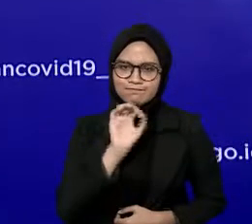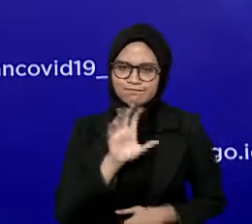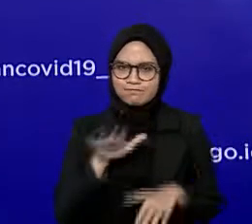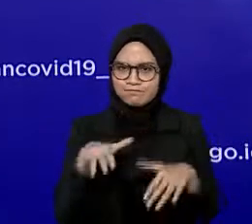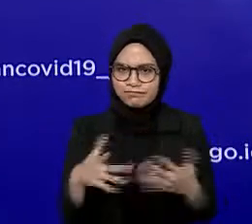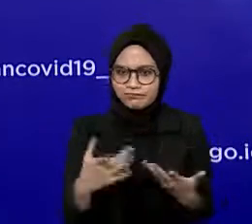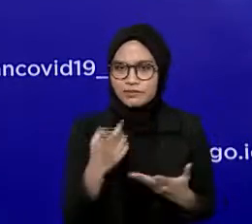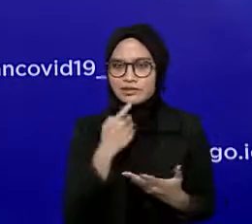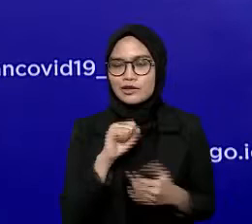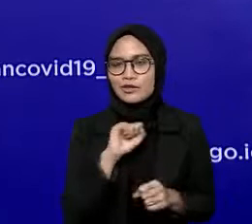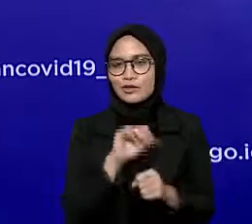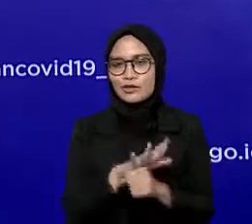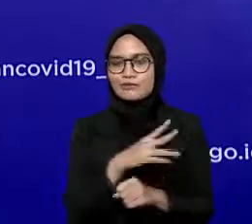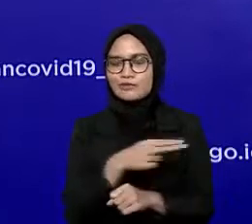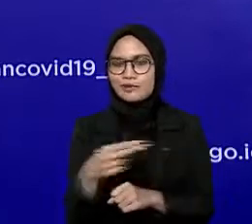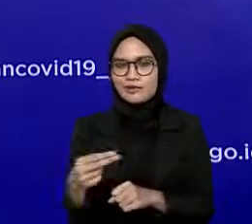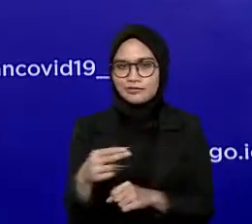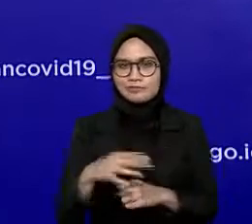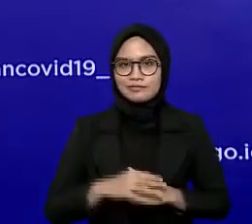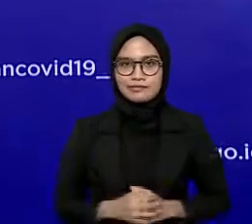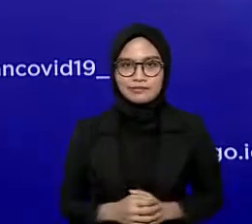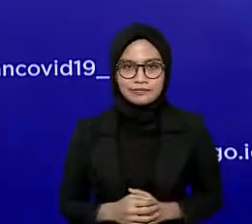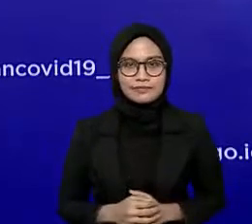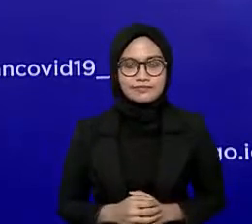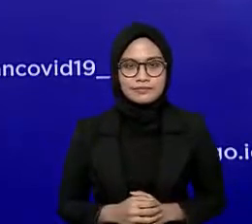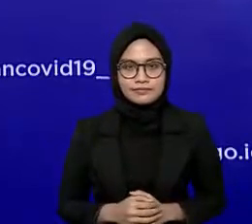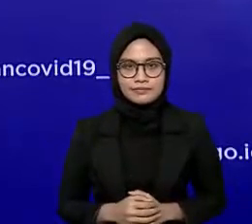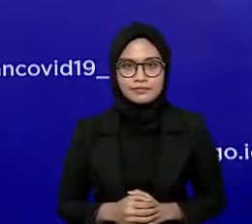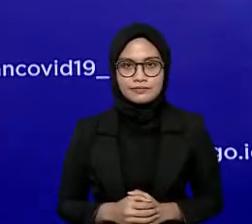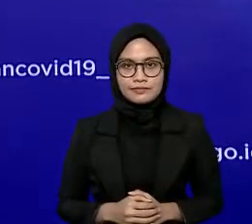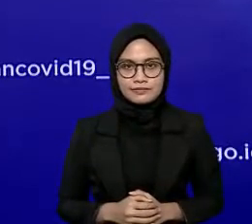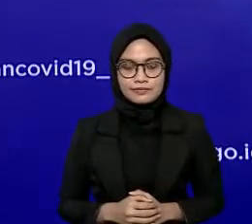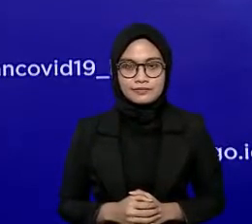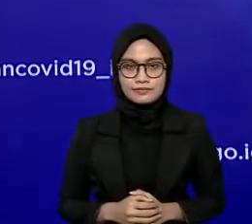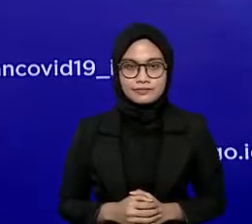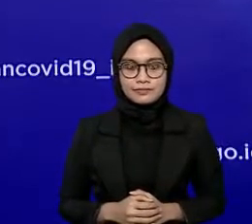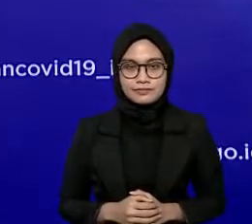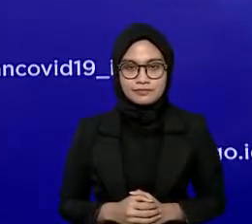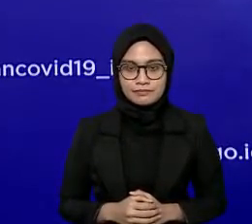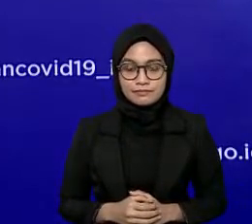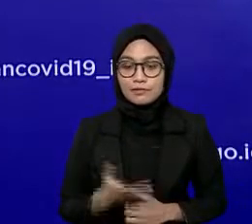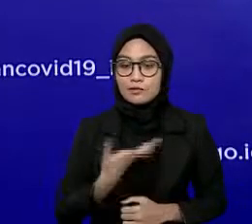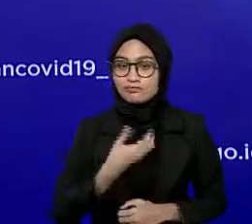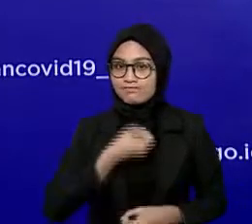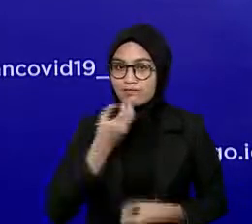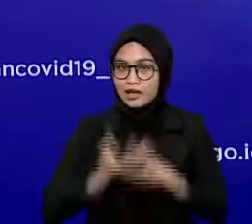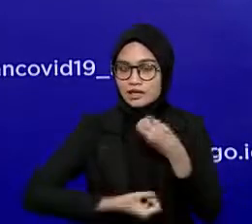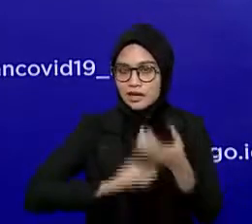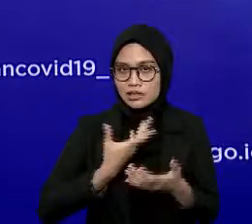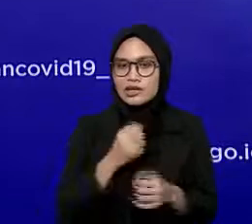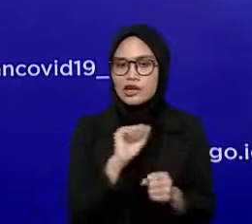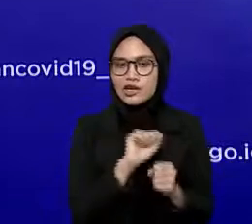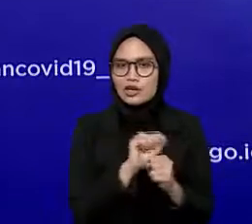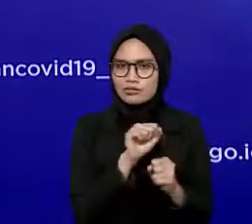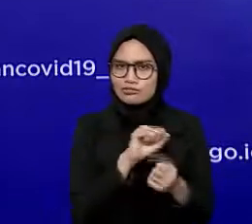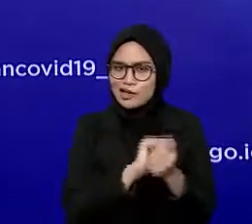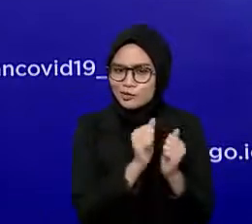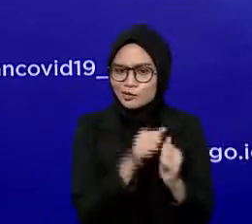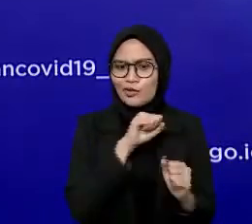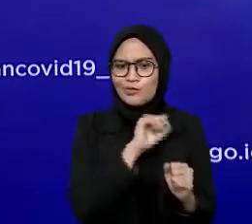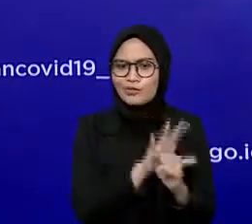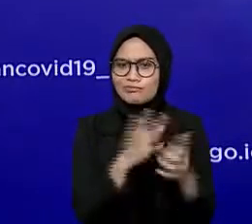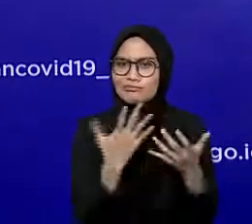menyampaikan perkembangan penanganan COVID-19 di Indonesia. Saya akan menyampaikan perkembangan kasus di